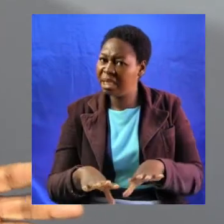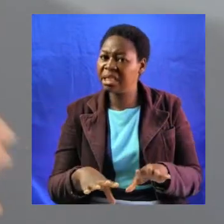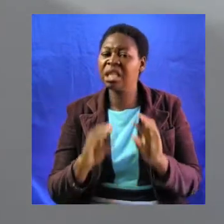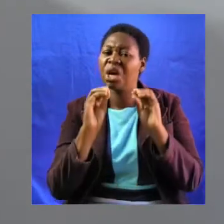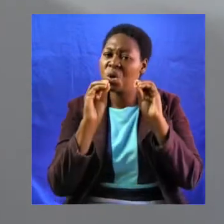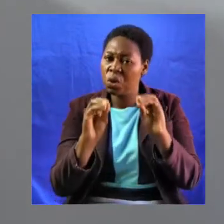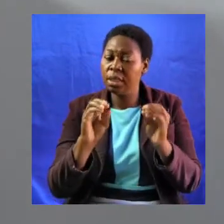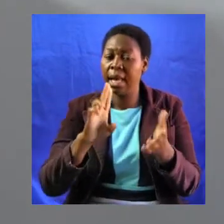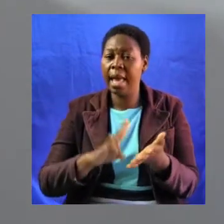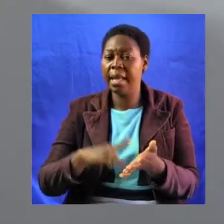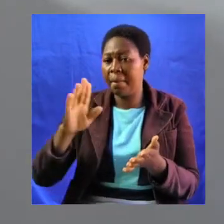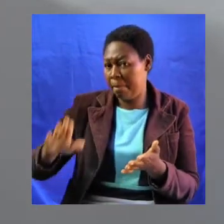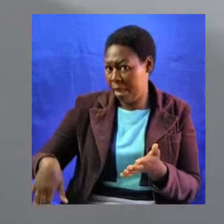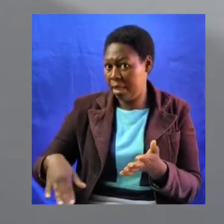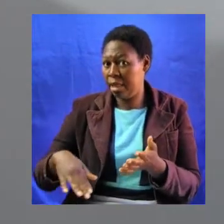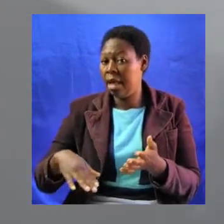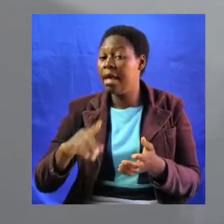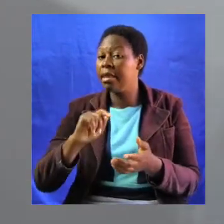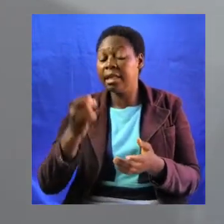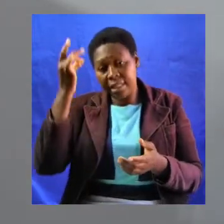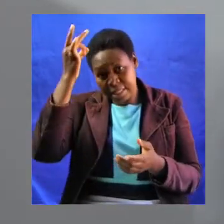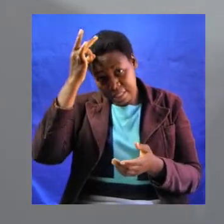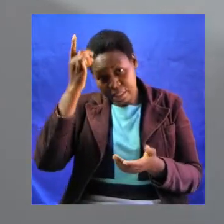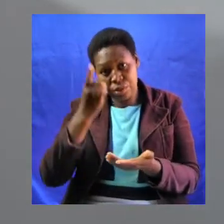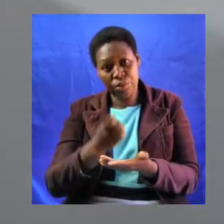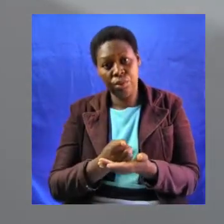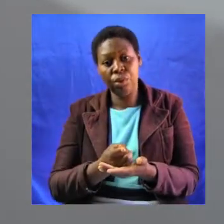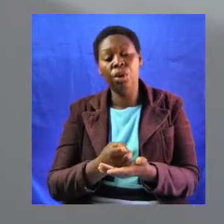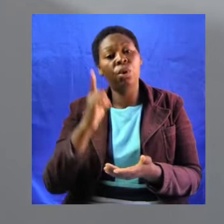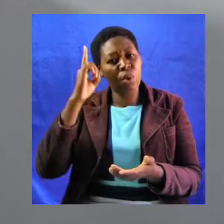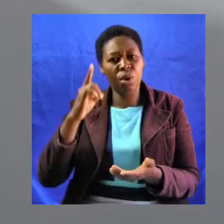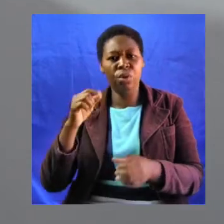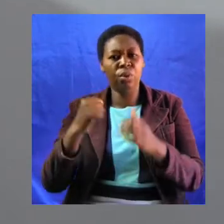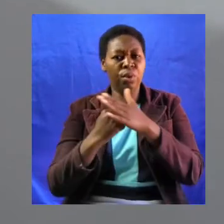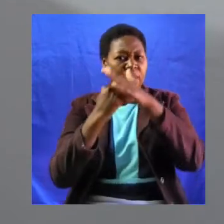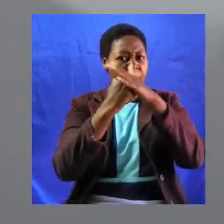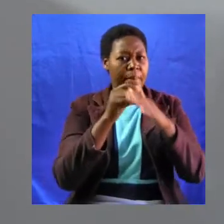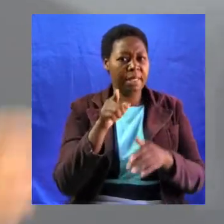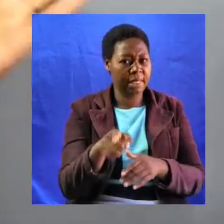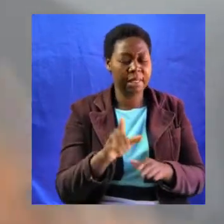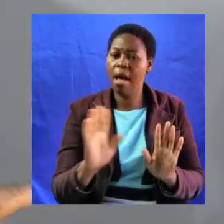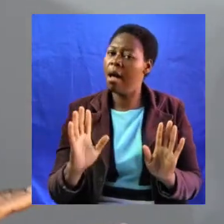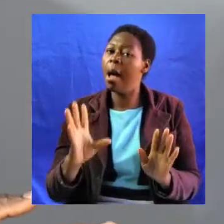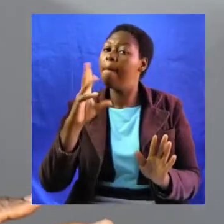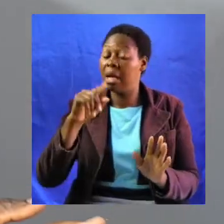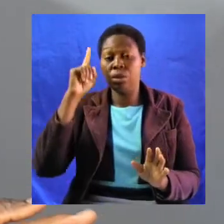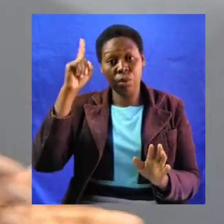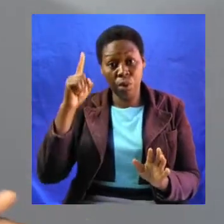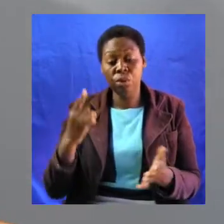nemadzimambo. Mwari purpose yavo kuinfluenza nekubatsira kuti madzimambo aite